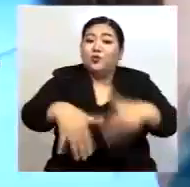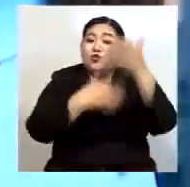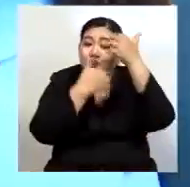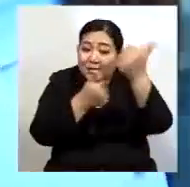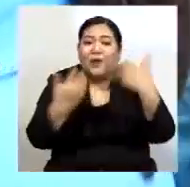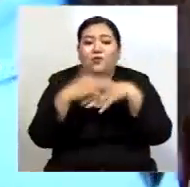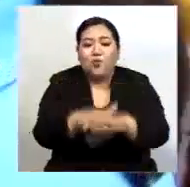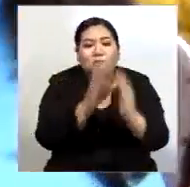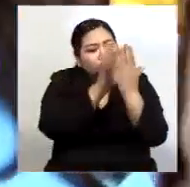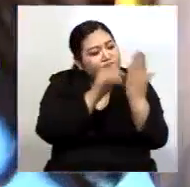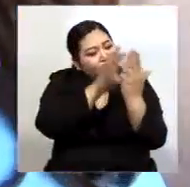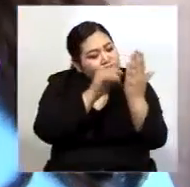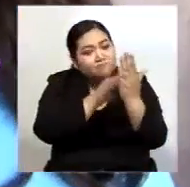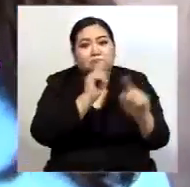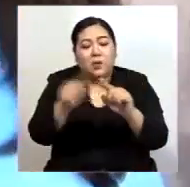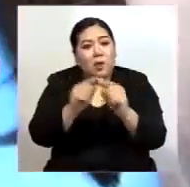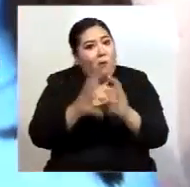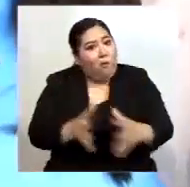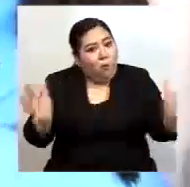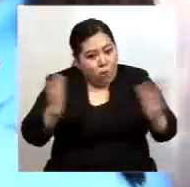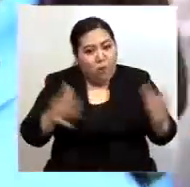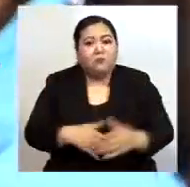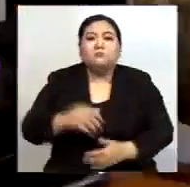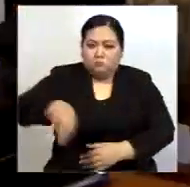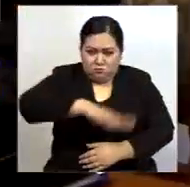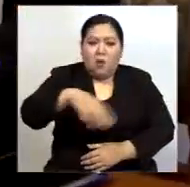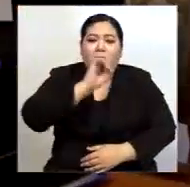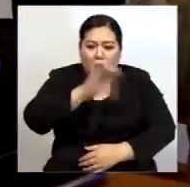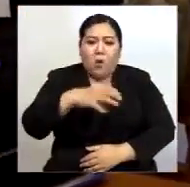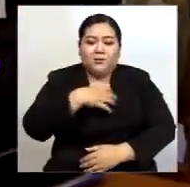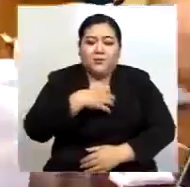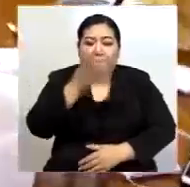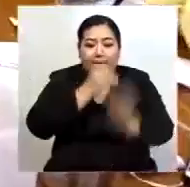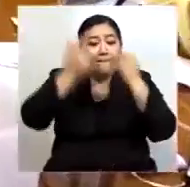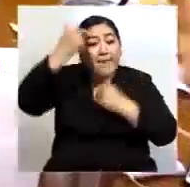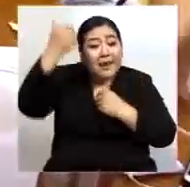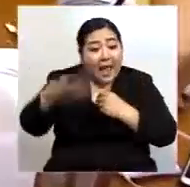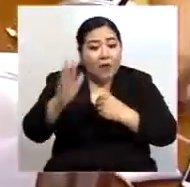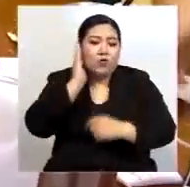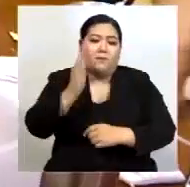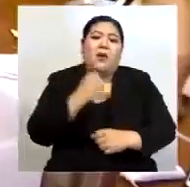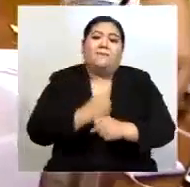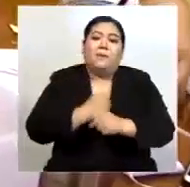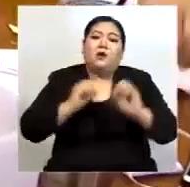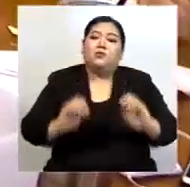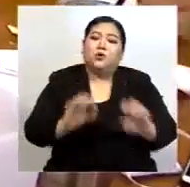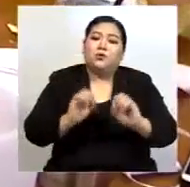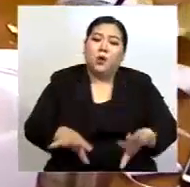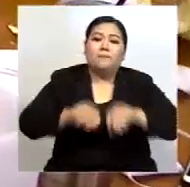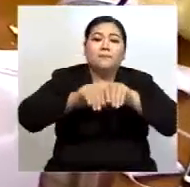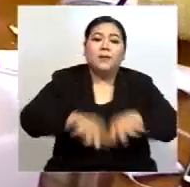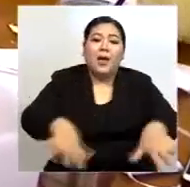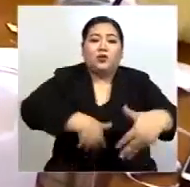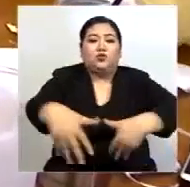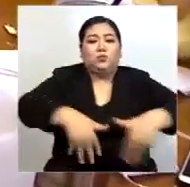นใจเข้าร่วมอบรมกันอย่างเนืองแน่นต่างก็บอกว่าจะนำวิธีการทำหน้ากากผ้าแบบนี้ไปสอนไปเผยแพร่ให้กับคน